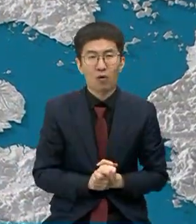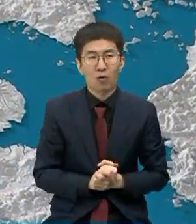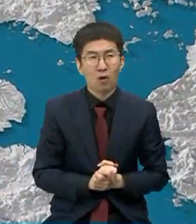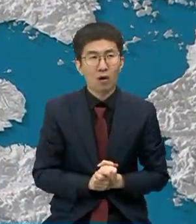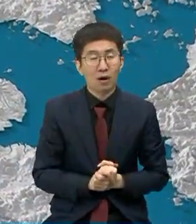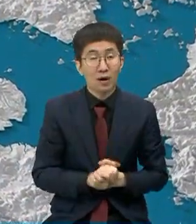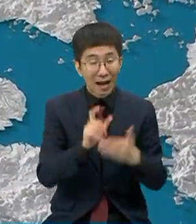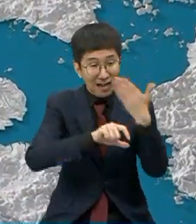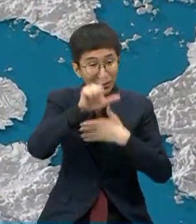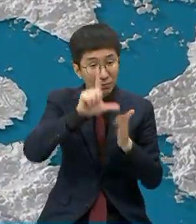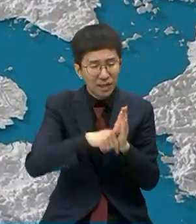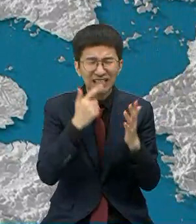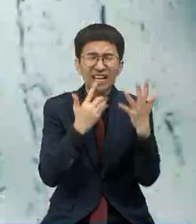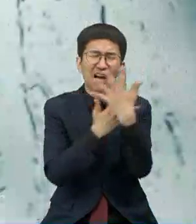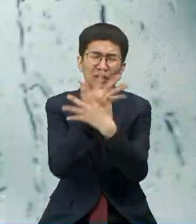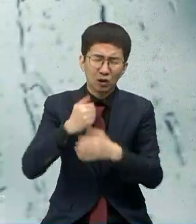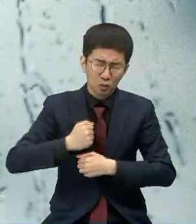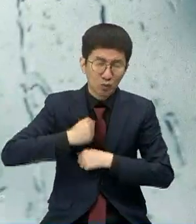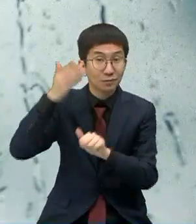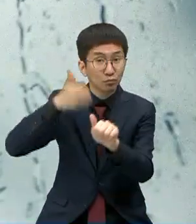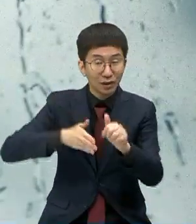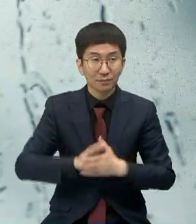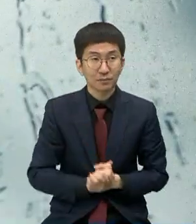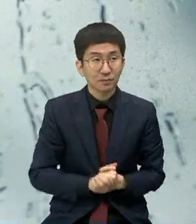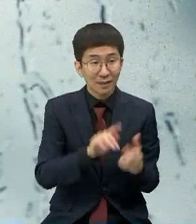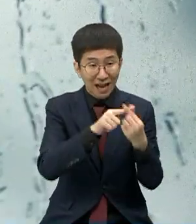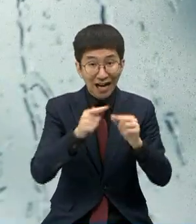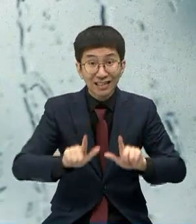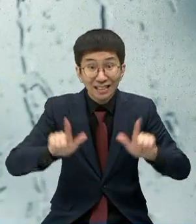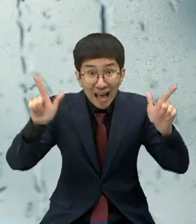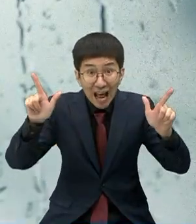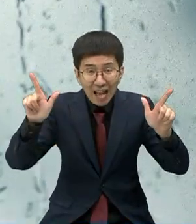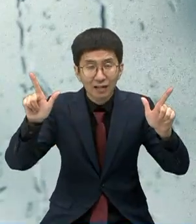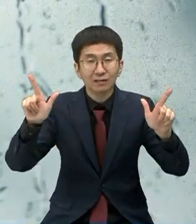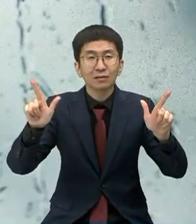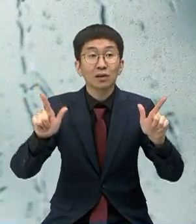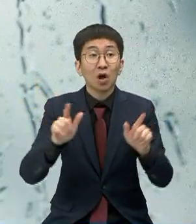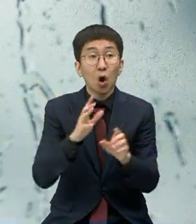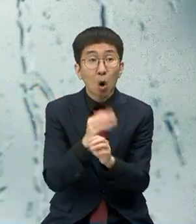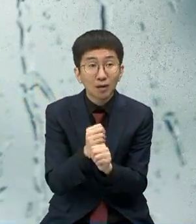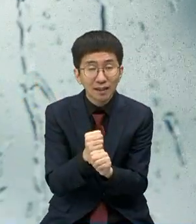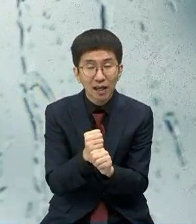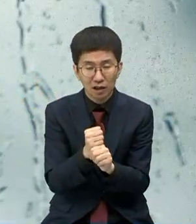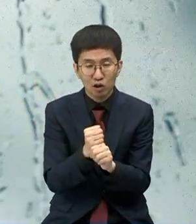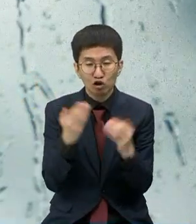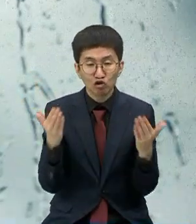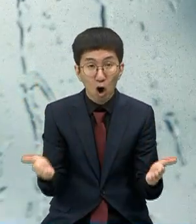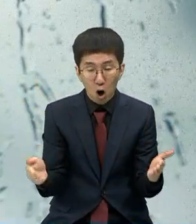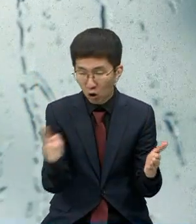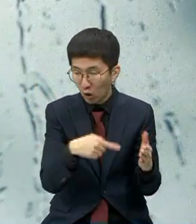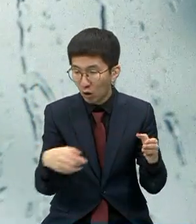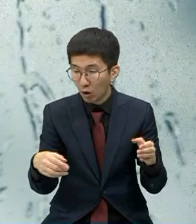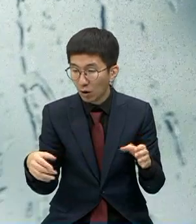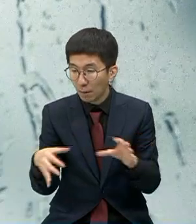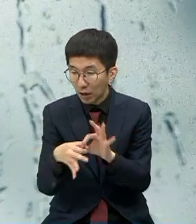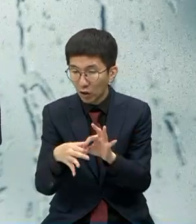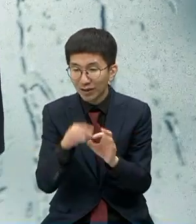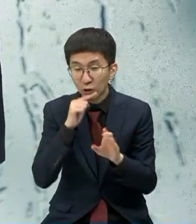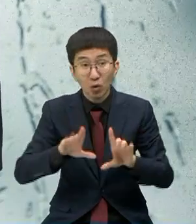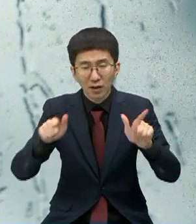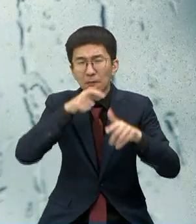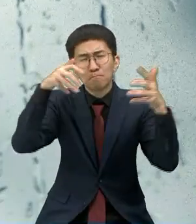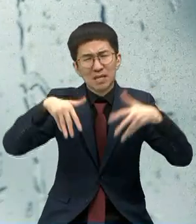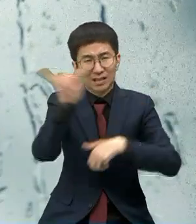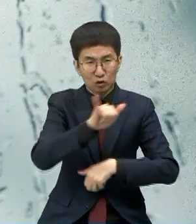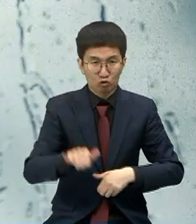안개 상황 잘 살피셔야겠습니다. 한글날 연휴가 들어있는 일요일에는 전국 대부분 지역에 비 소식이 나와 있습니다.